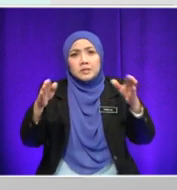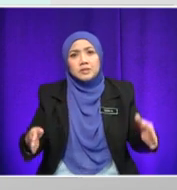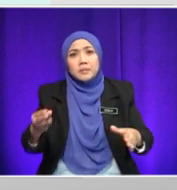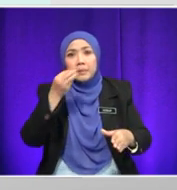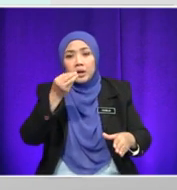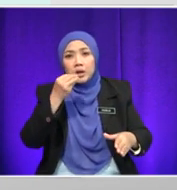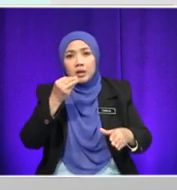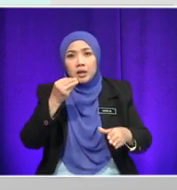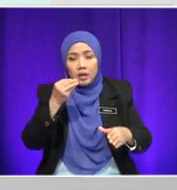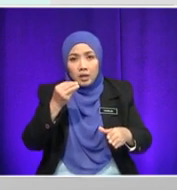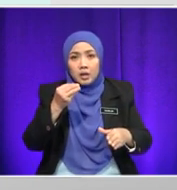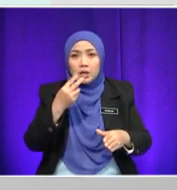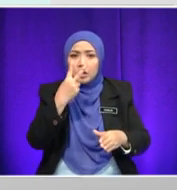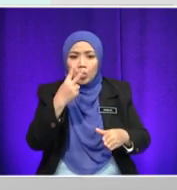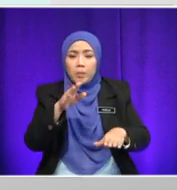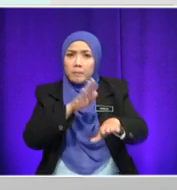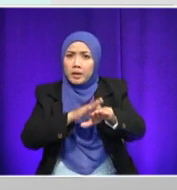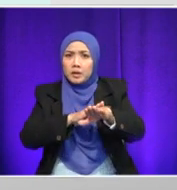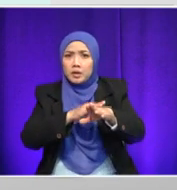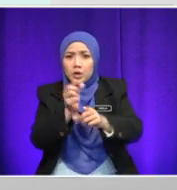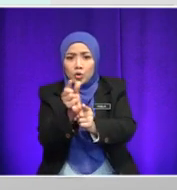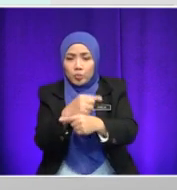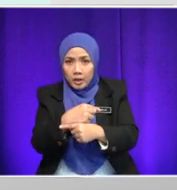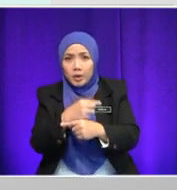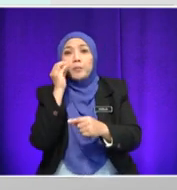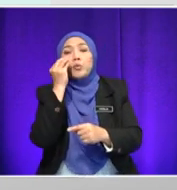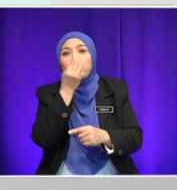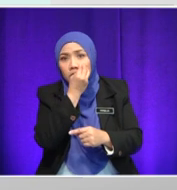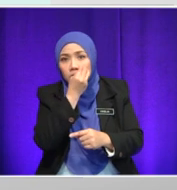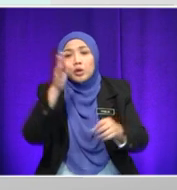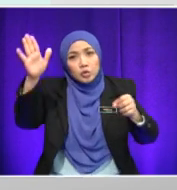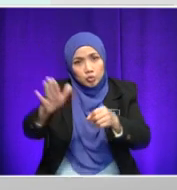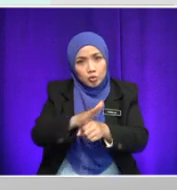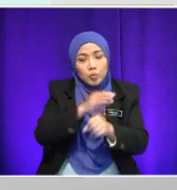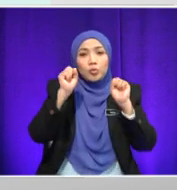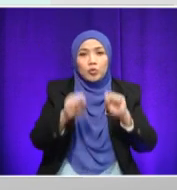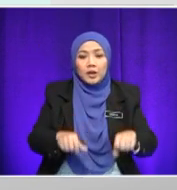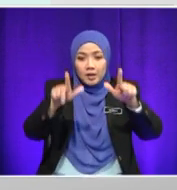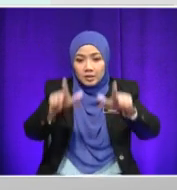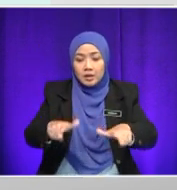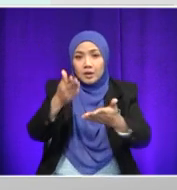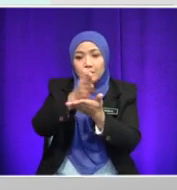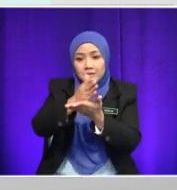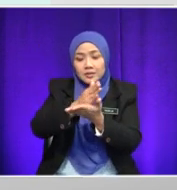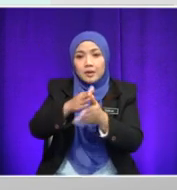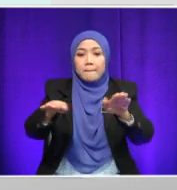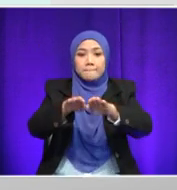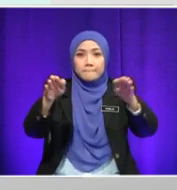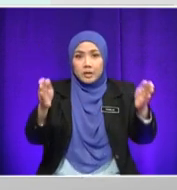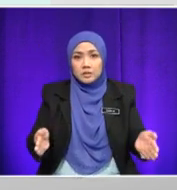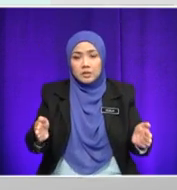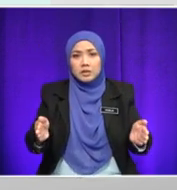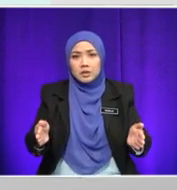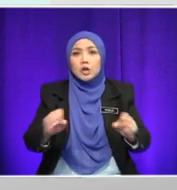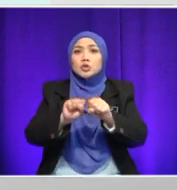digubah jika luas meja makan mencukupi gubahan bunga boleh diletakkan di tengah-tengah agar tidak dapat agar